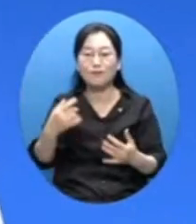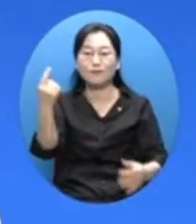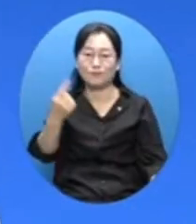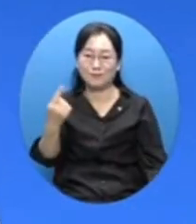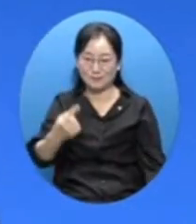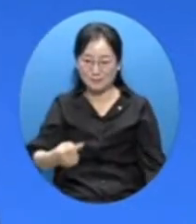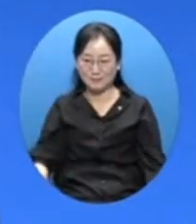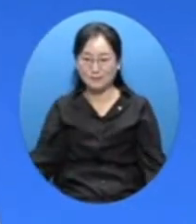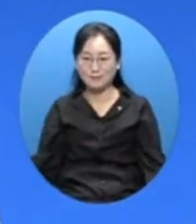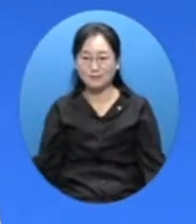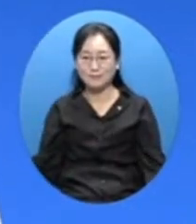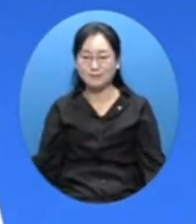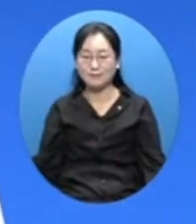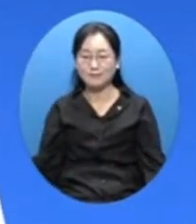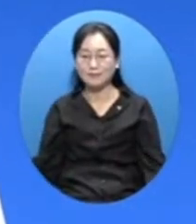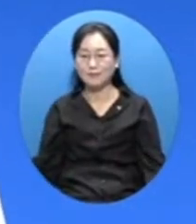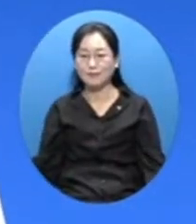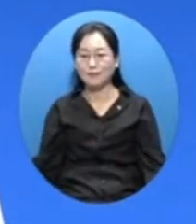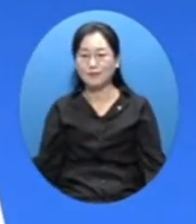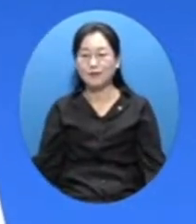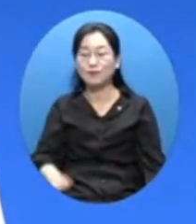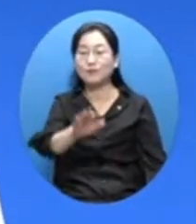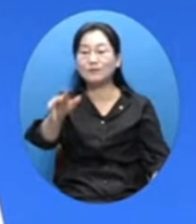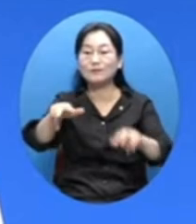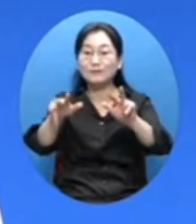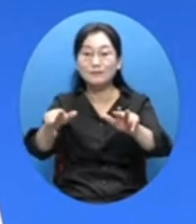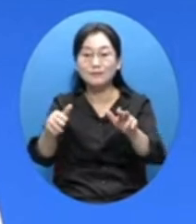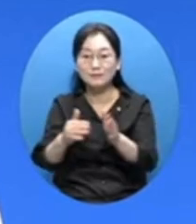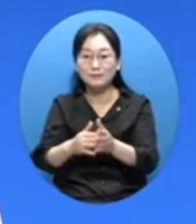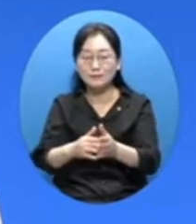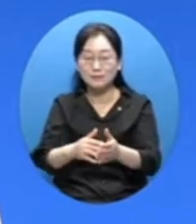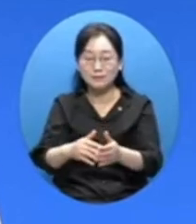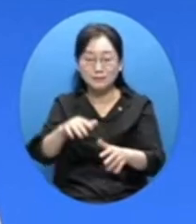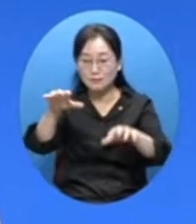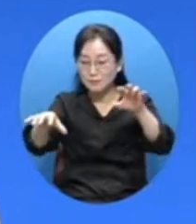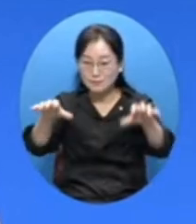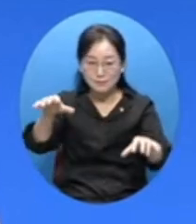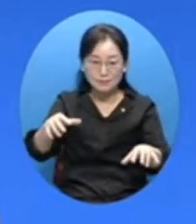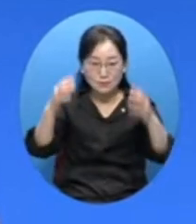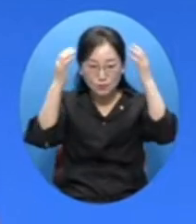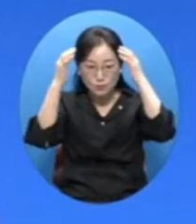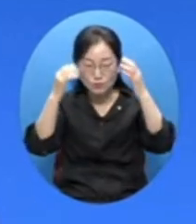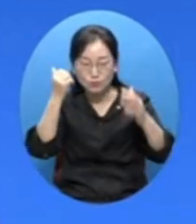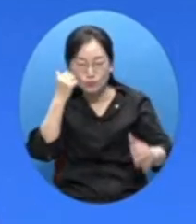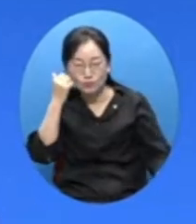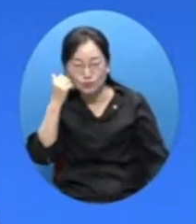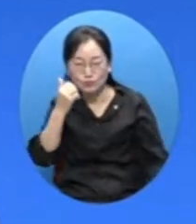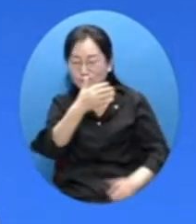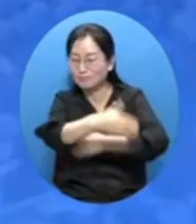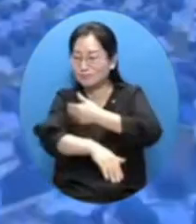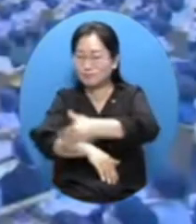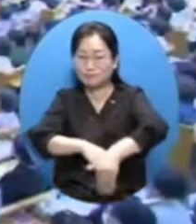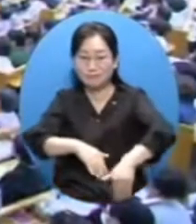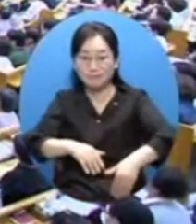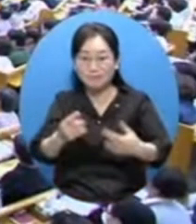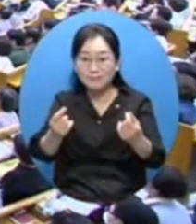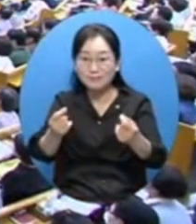되는 것입니다. 우리 지금까지 우리 주위에 고통당하는 이웃에 대해서 너무나 무관심하게